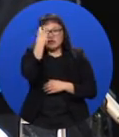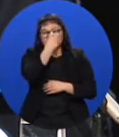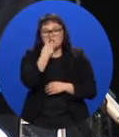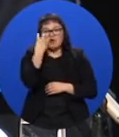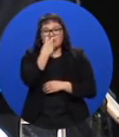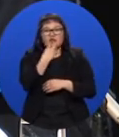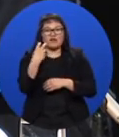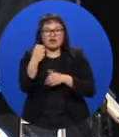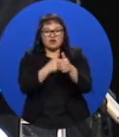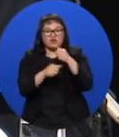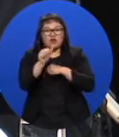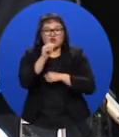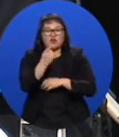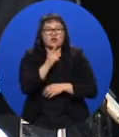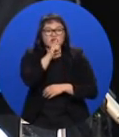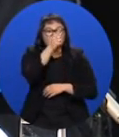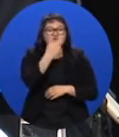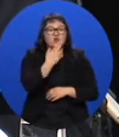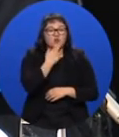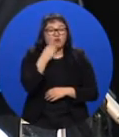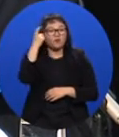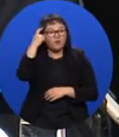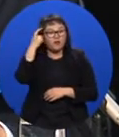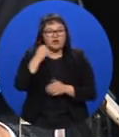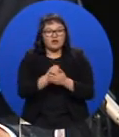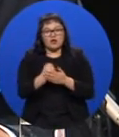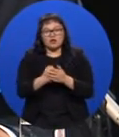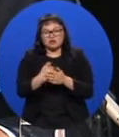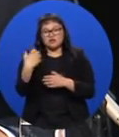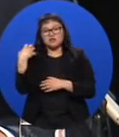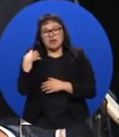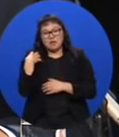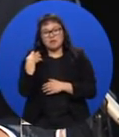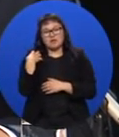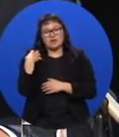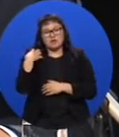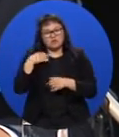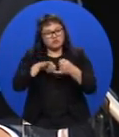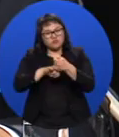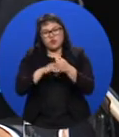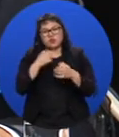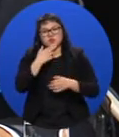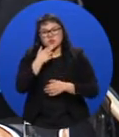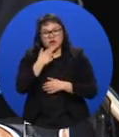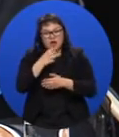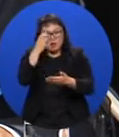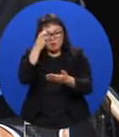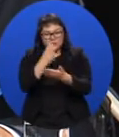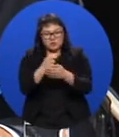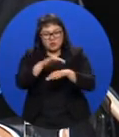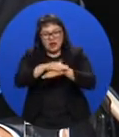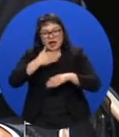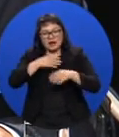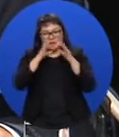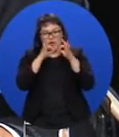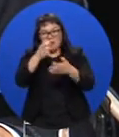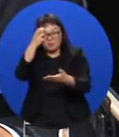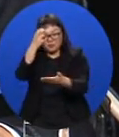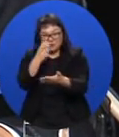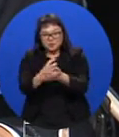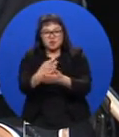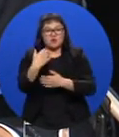나한테? 신고를 왜 안 하셨냐고요? 그거는 의무사항이 아닙니다. 의무사항이죠. 제가 법적으로 다 따져서 법적으로 의무사항입니다.